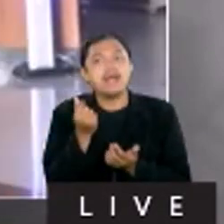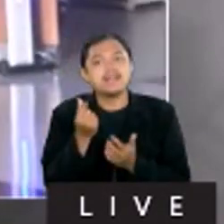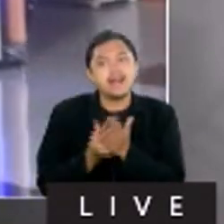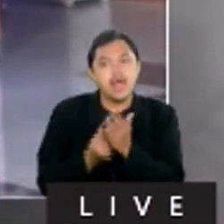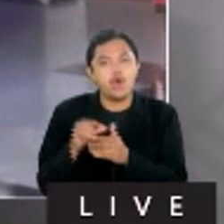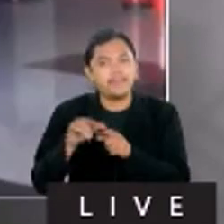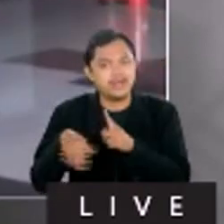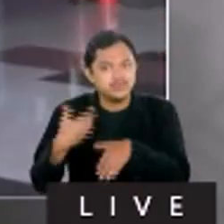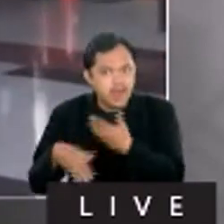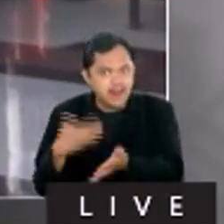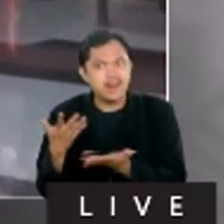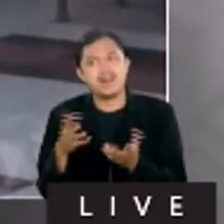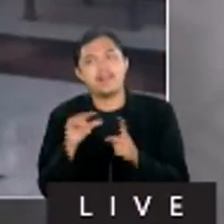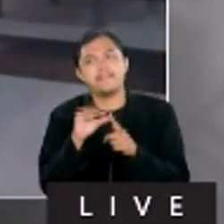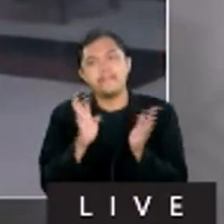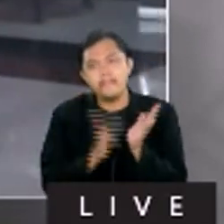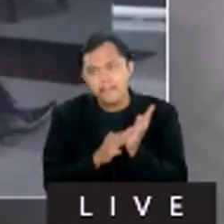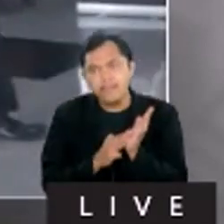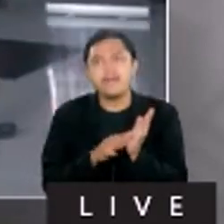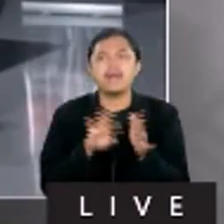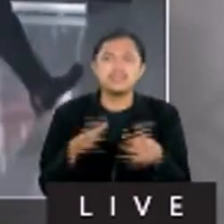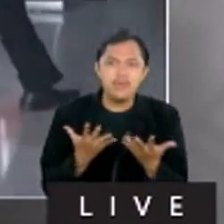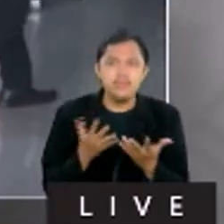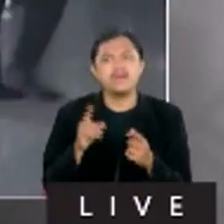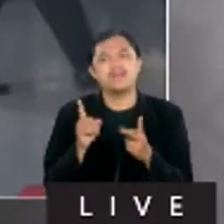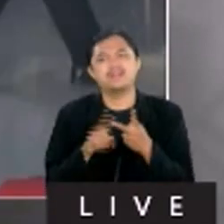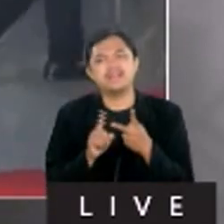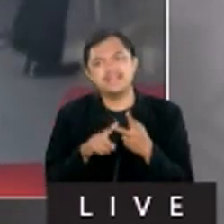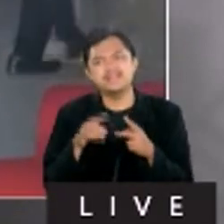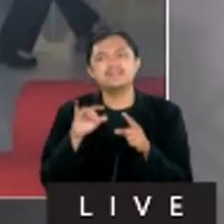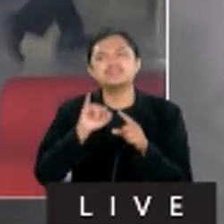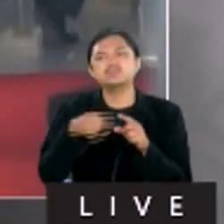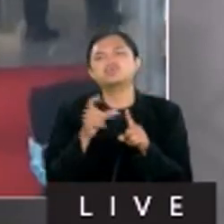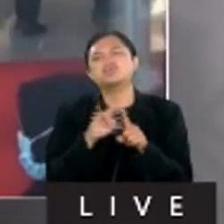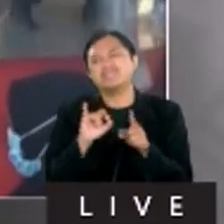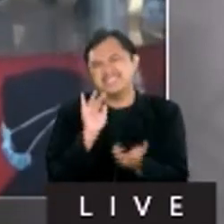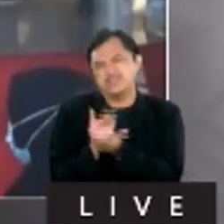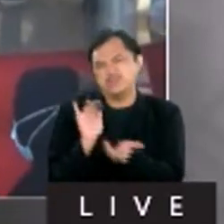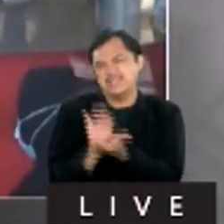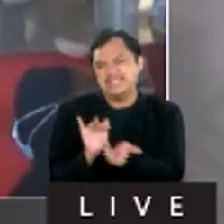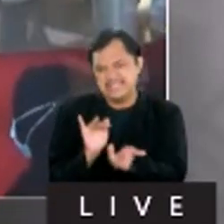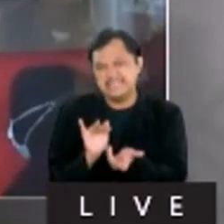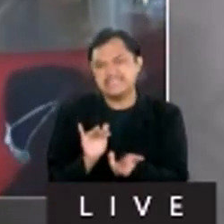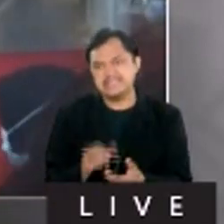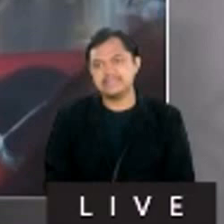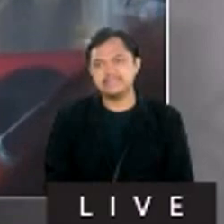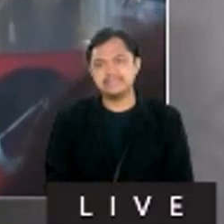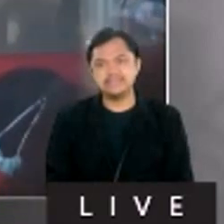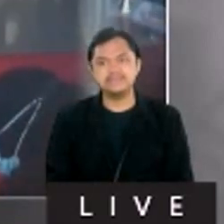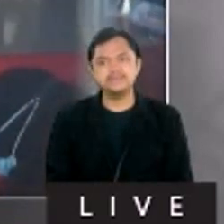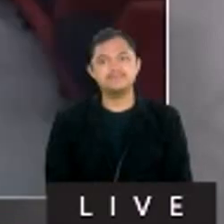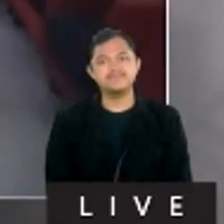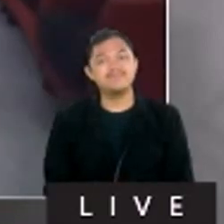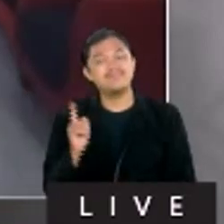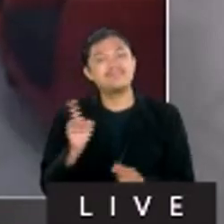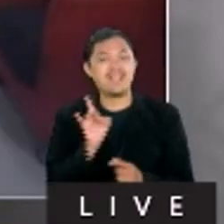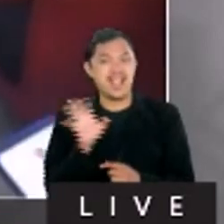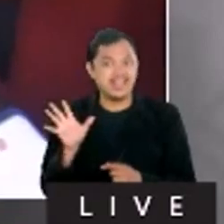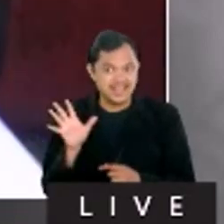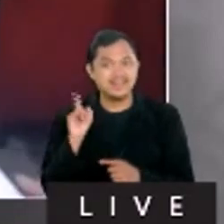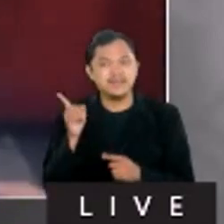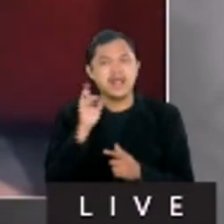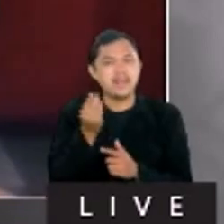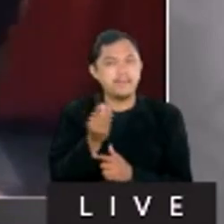pengelolaan PON, dan juga transaksi kasino judi yang menggunakan rekening milik Lukas NMB, dan juga terdapat indikasi sejumlah